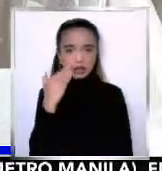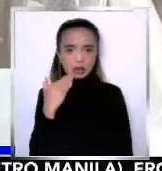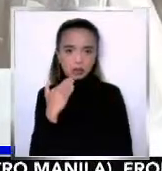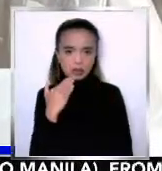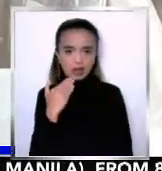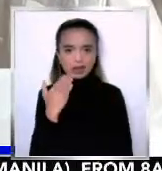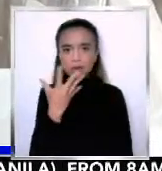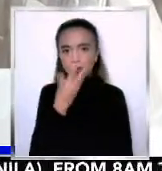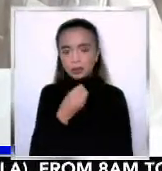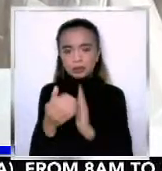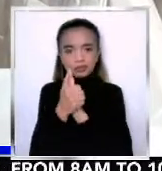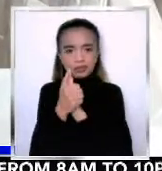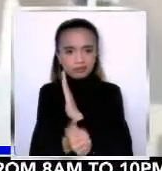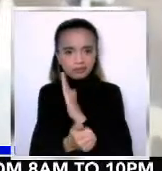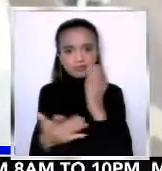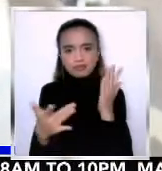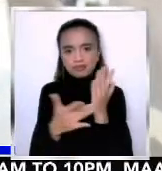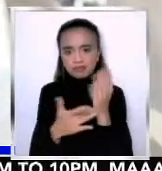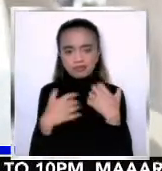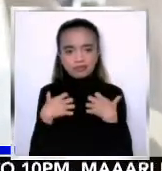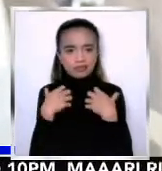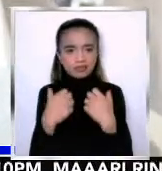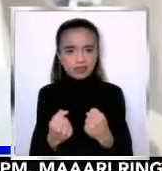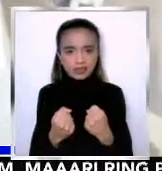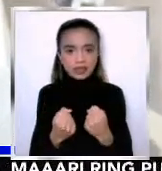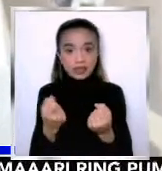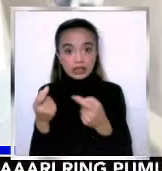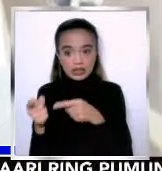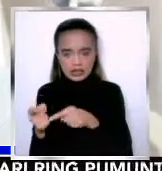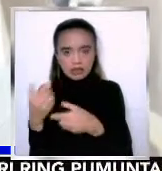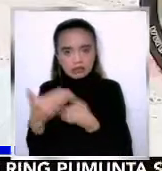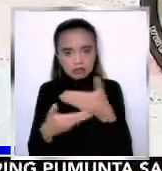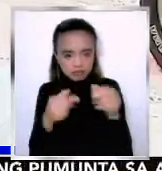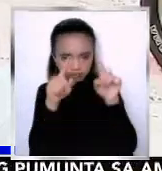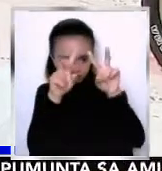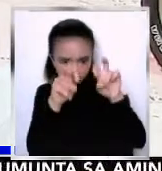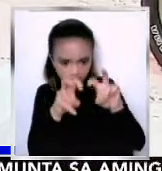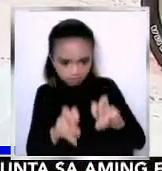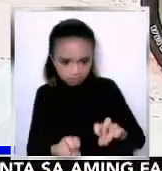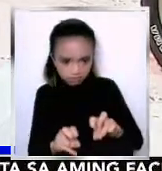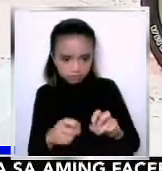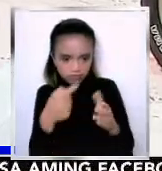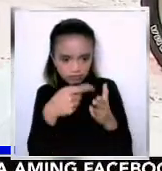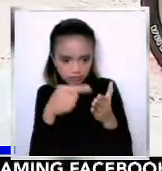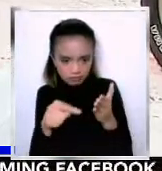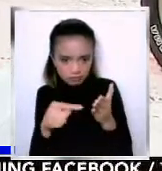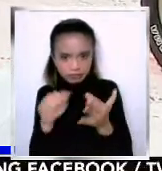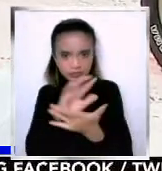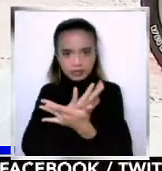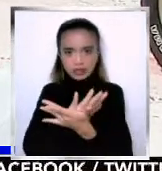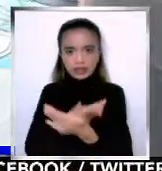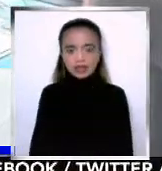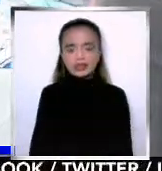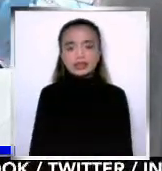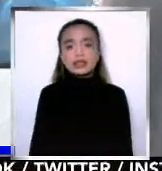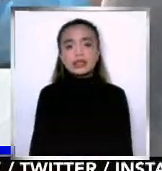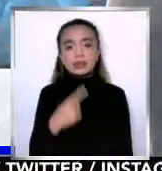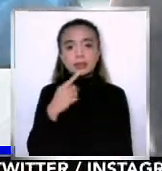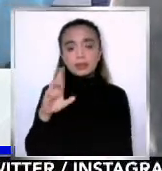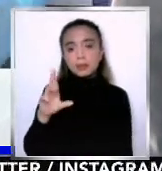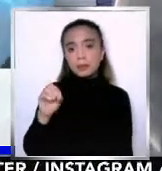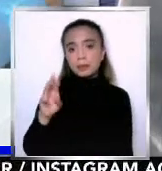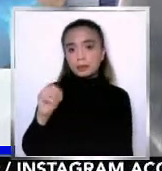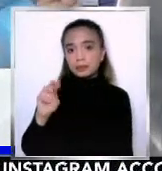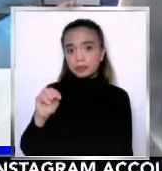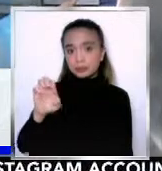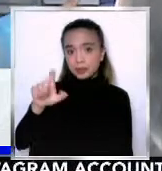siyang nagpoproseso sa mga sample na sinusuri para sa virus. Ayon kay Romel Saceda, presidente ng Philippine